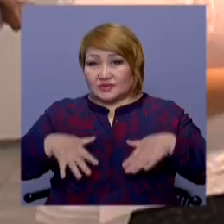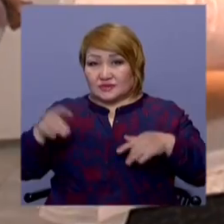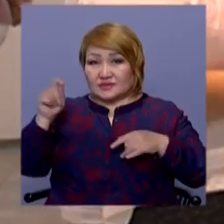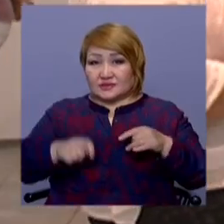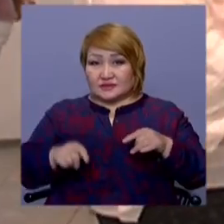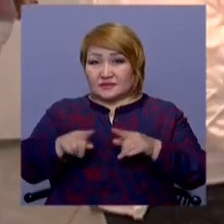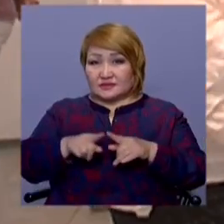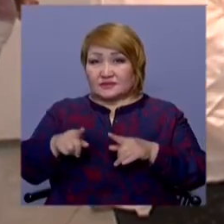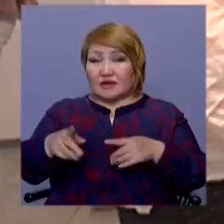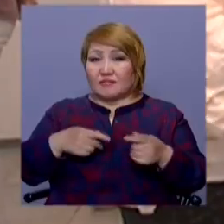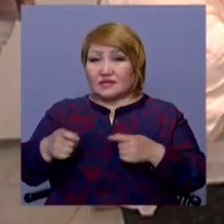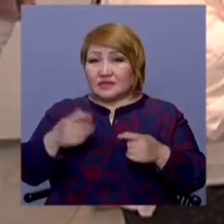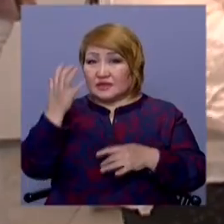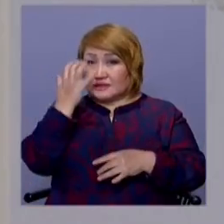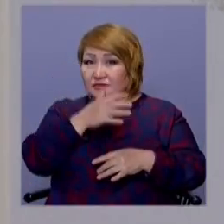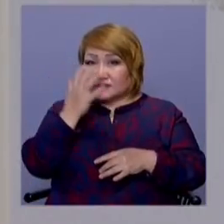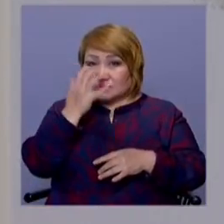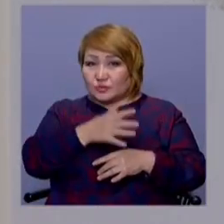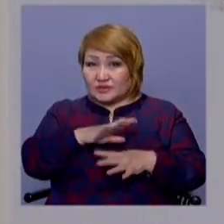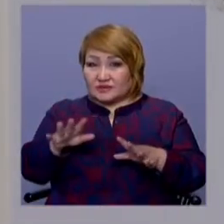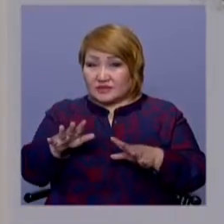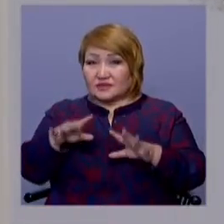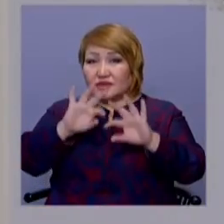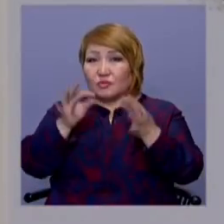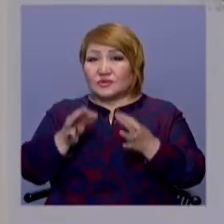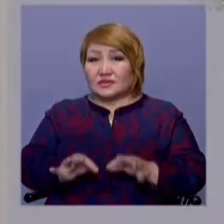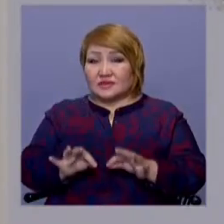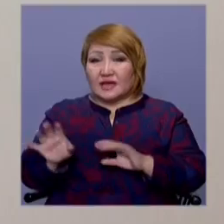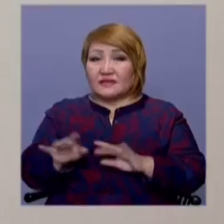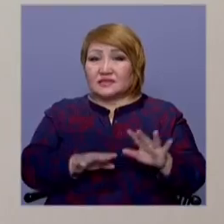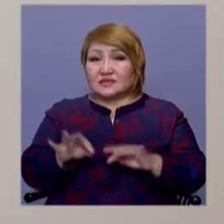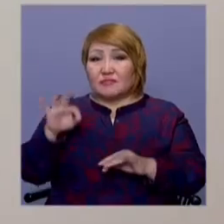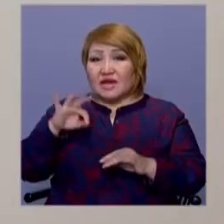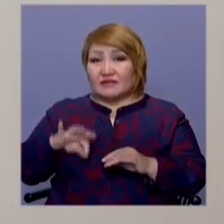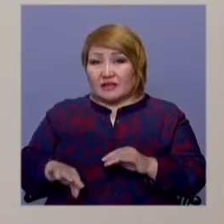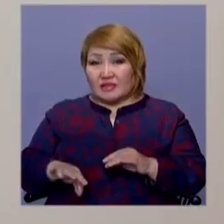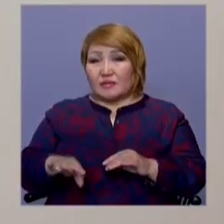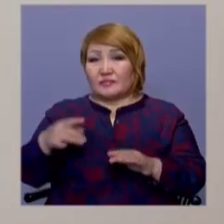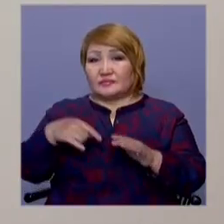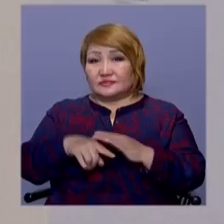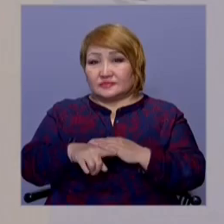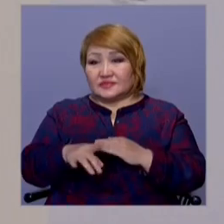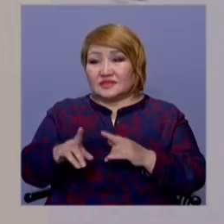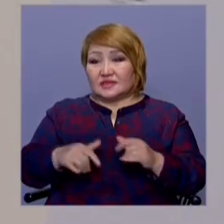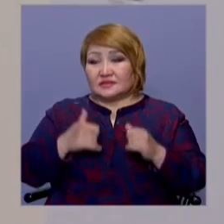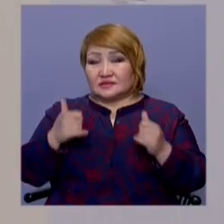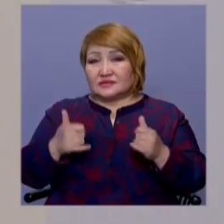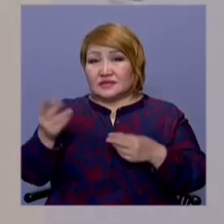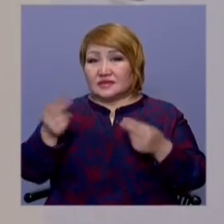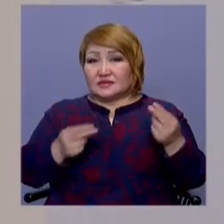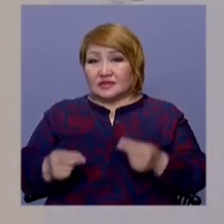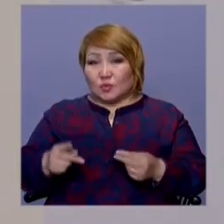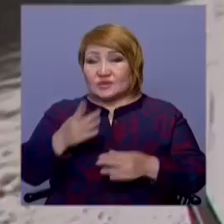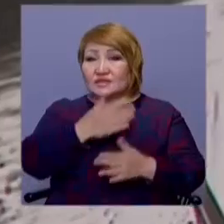бастапты. Көзі көрмейтіндер бенелі өнерінің түрлі әдістерін пайдаланып, қиялдарындағы туындыға жан бітірген. Ол үшін зағип